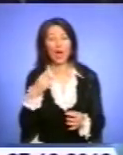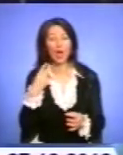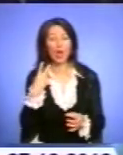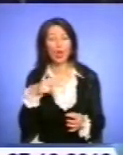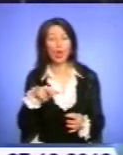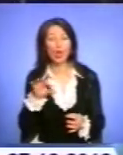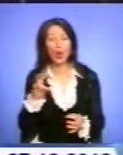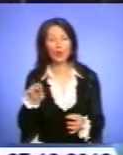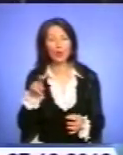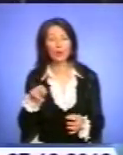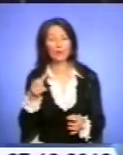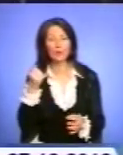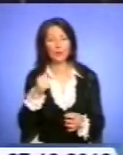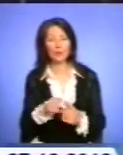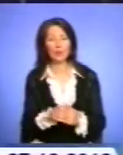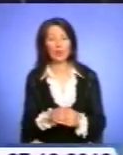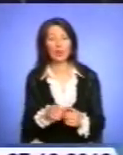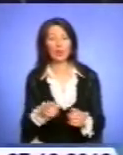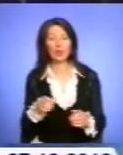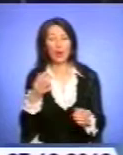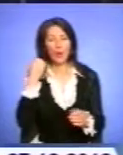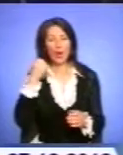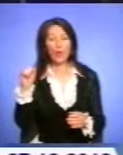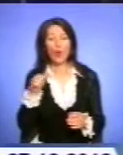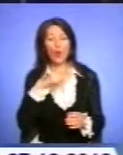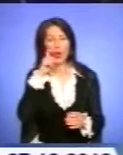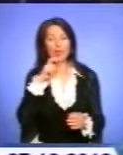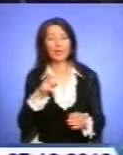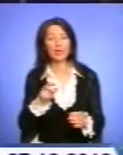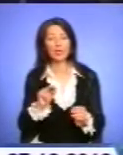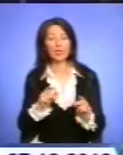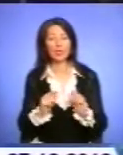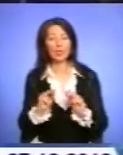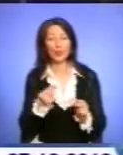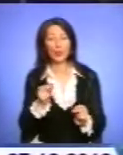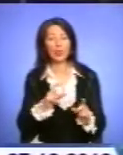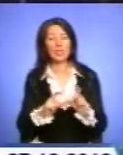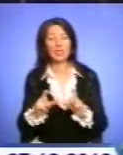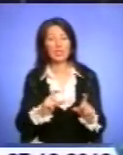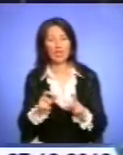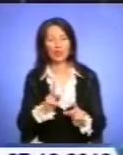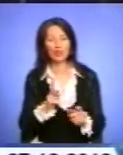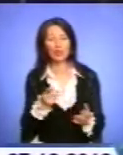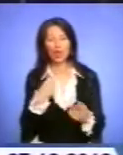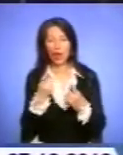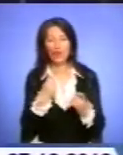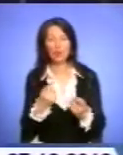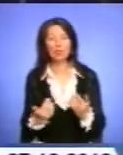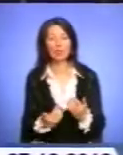у світовому чемпіонаті з шахів. Про що ще говорили на передноворічному засіданні уряду, знають наші